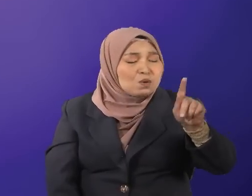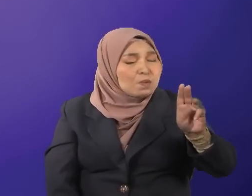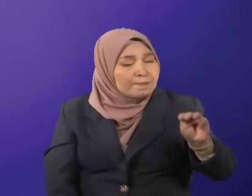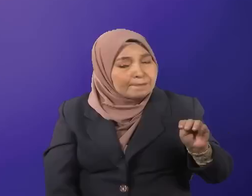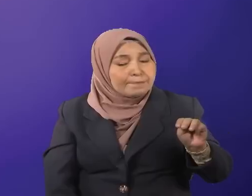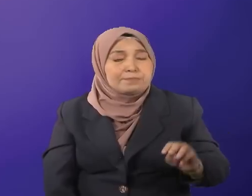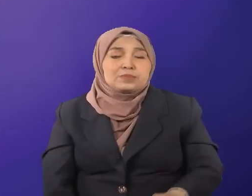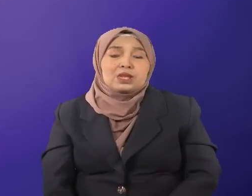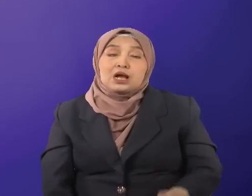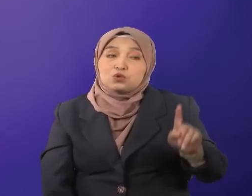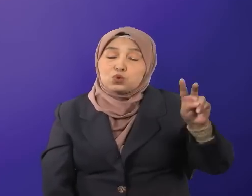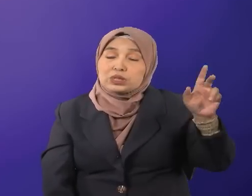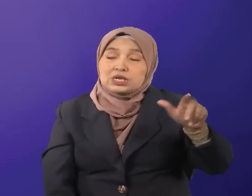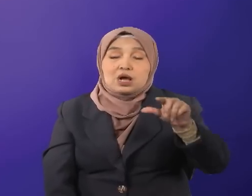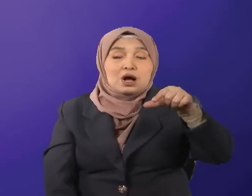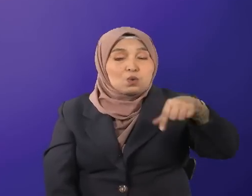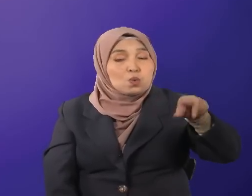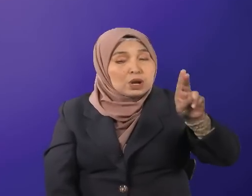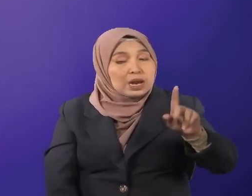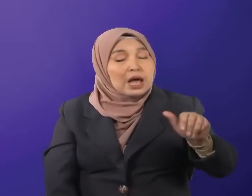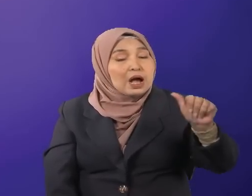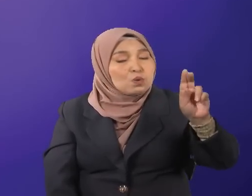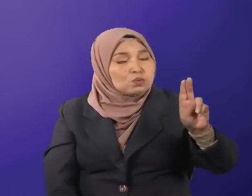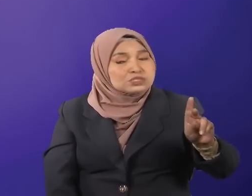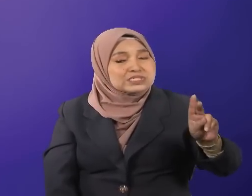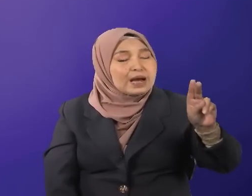ذَلِكُمْ. 1 2 3. قُلْ